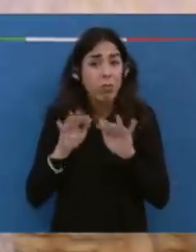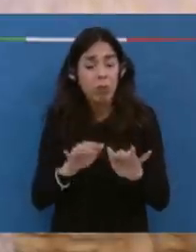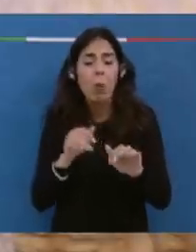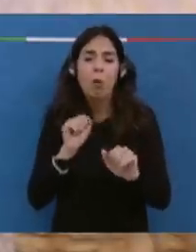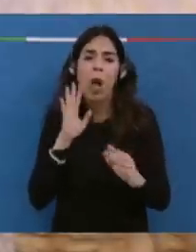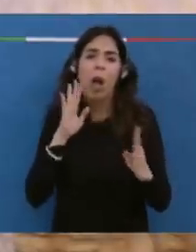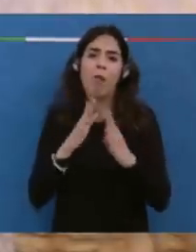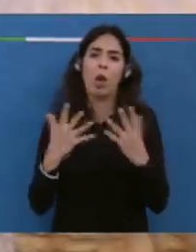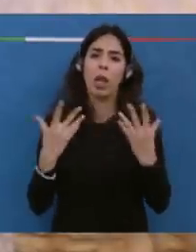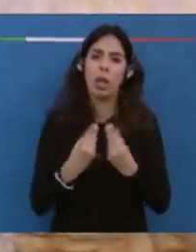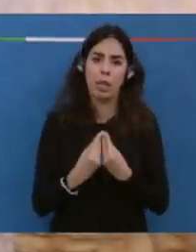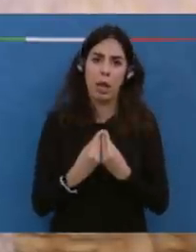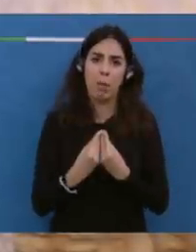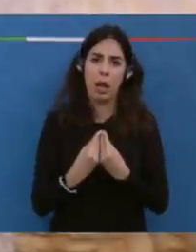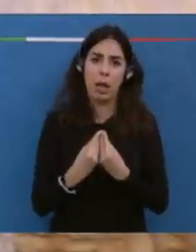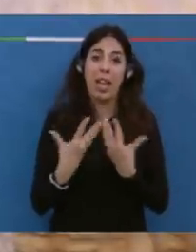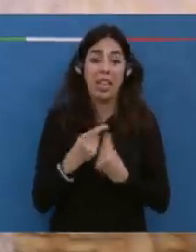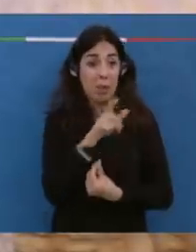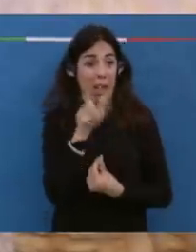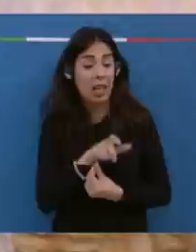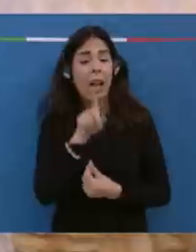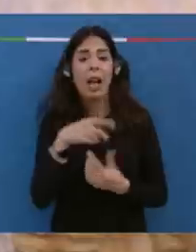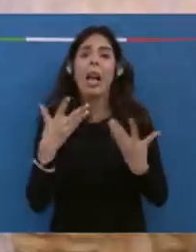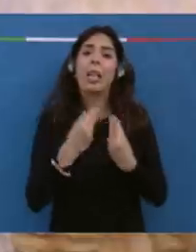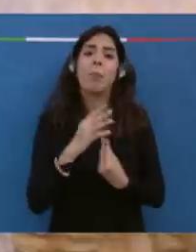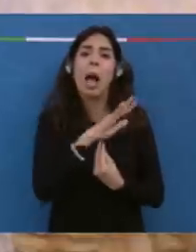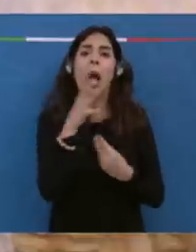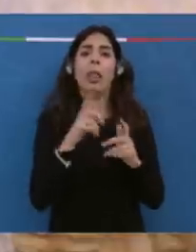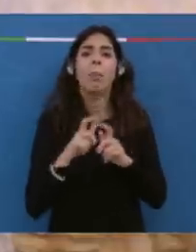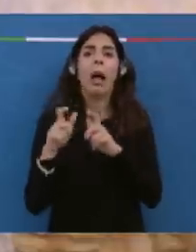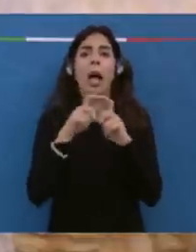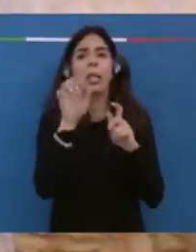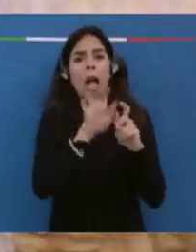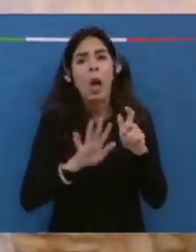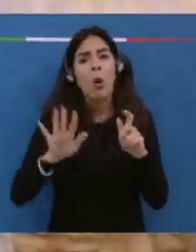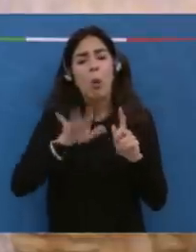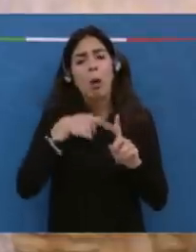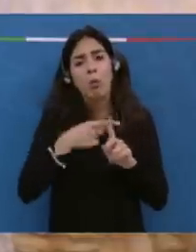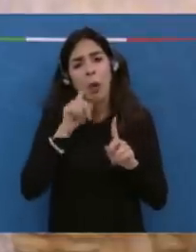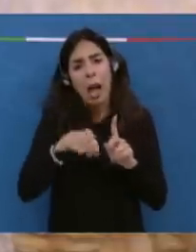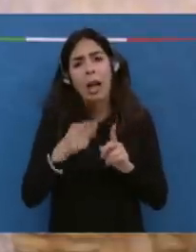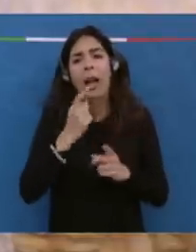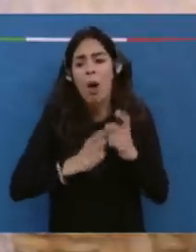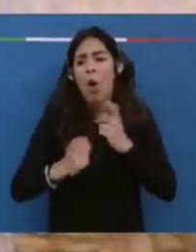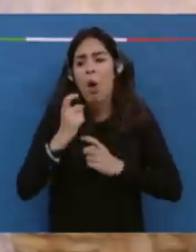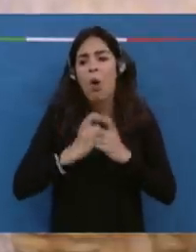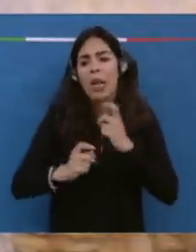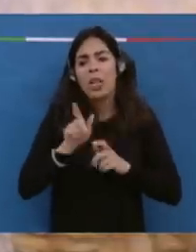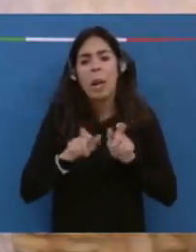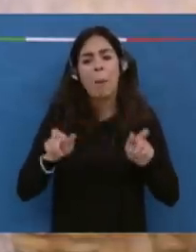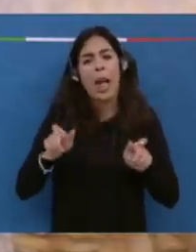paesi europei che i paesi due i paesi da dove proveniva vengono a proviene l'immigrazione